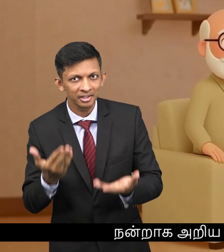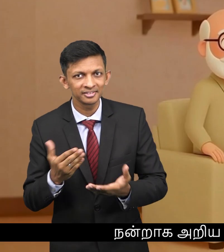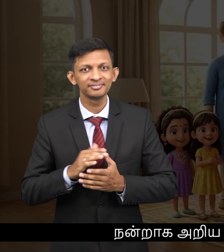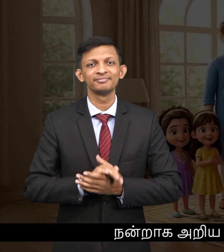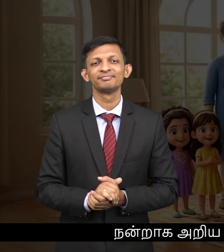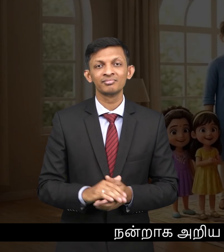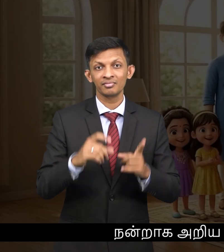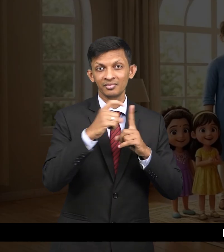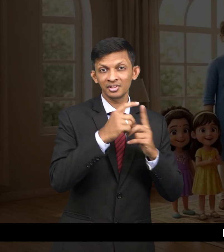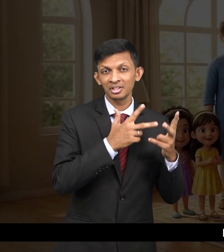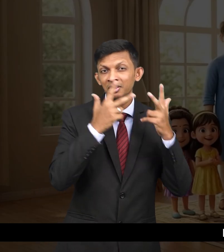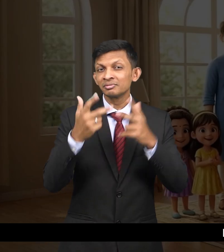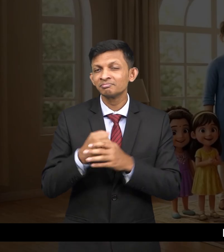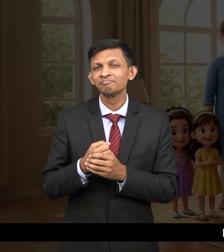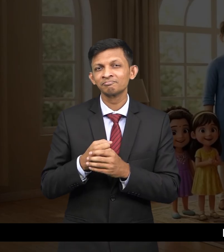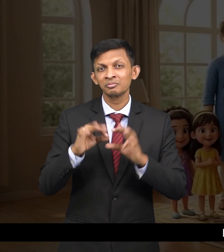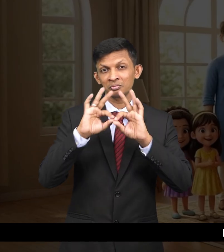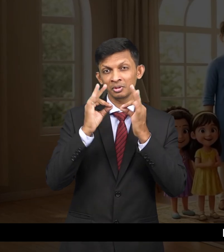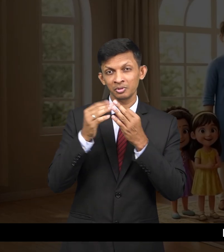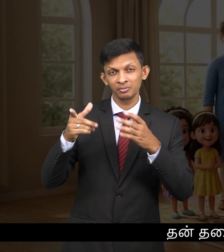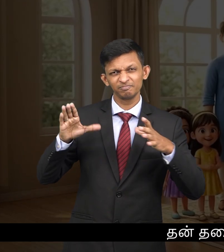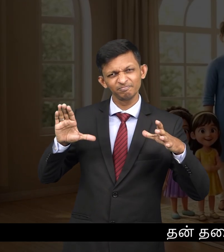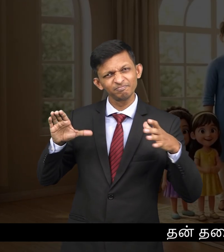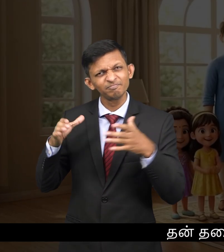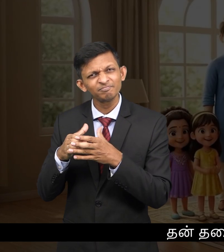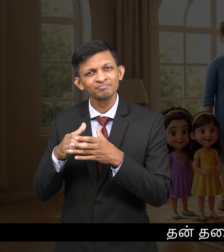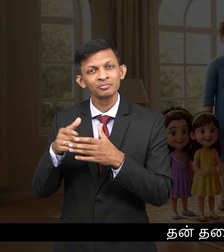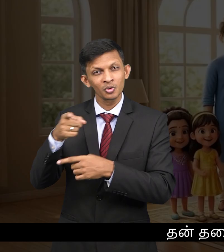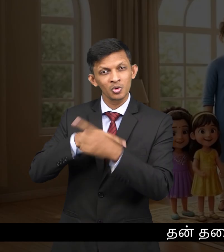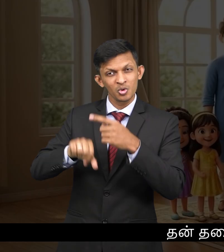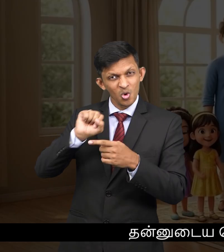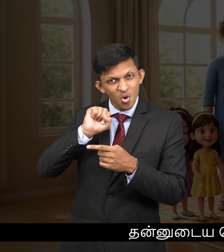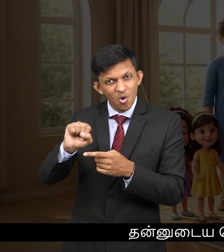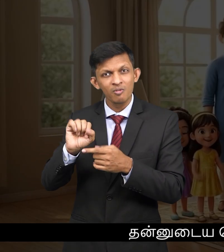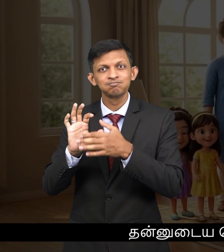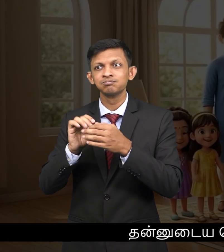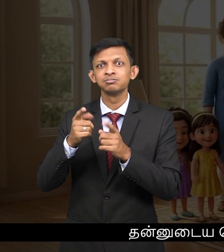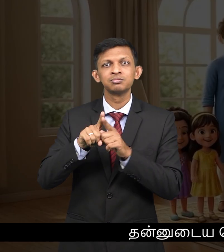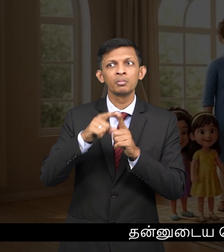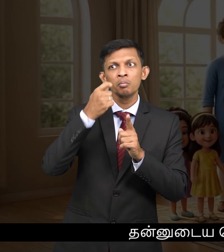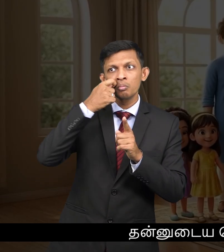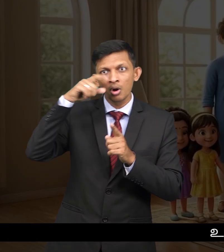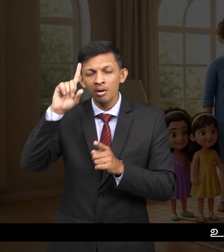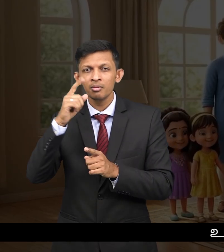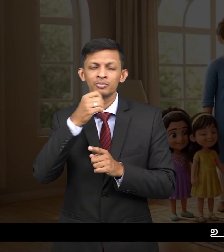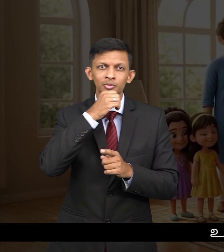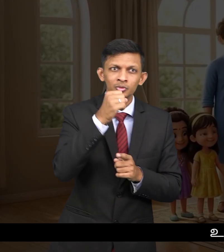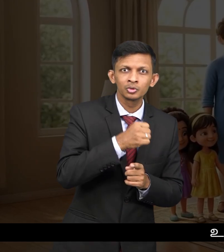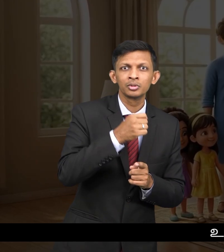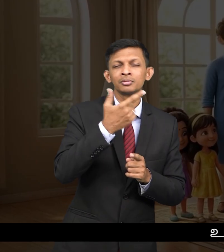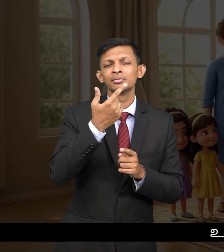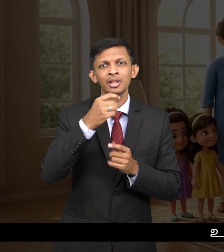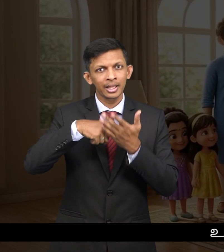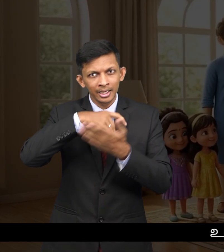பிறகு தீபிகா தன் தலைமுறைகளுக்கேற்ப தன்னுடைய சொந்த குடும்ப மரத்தை